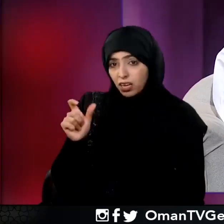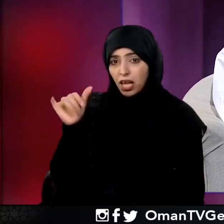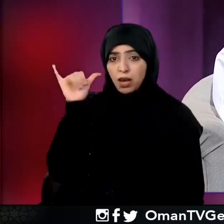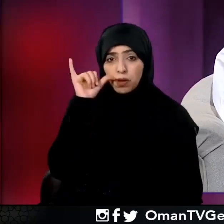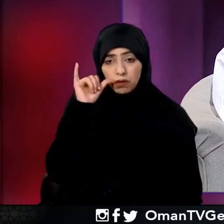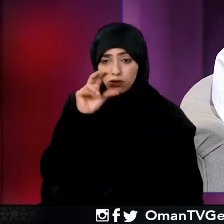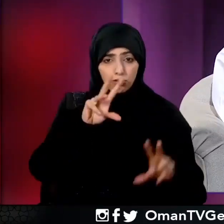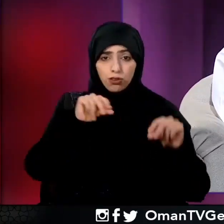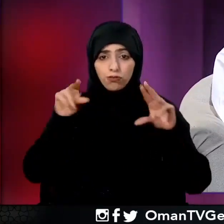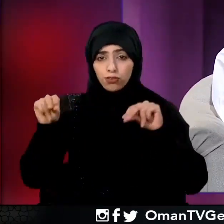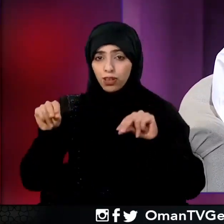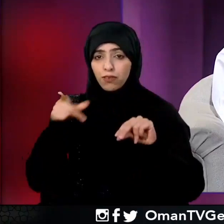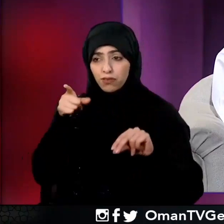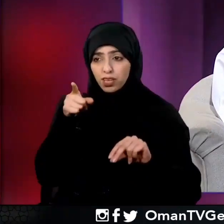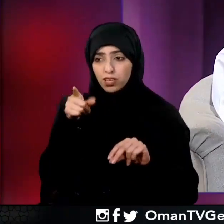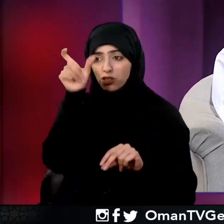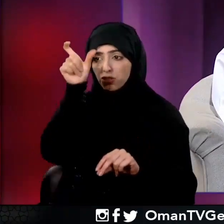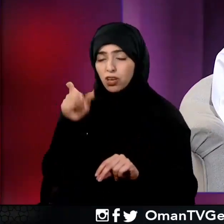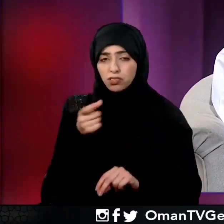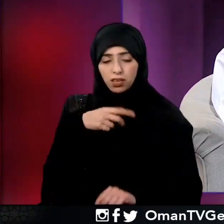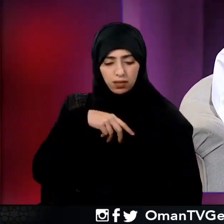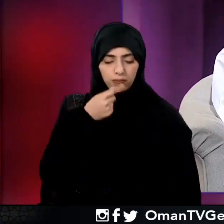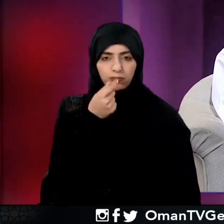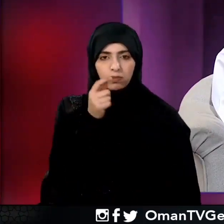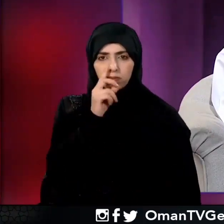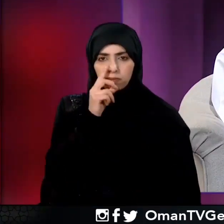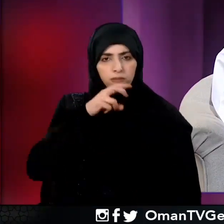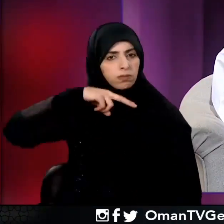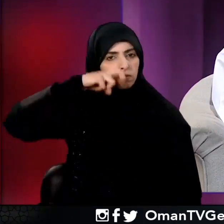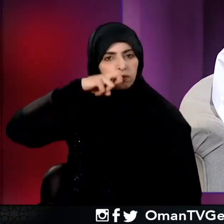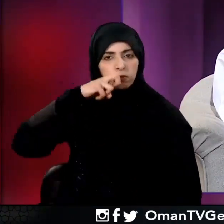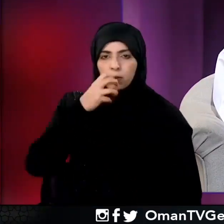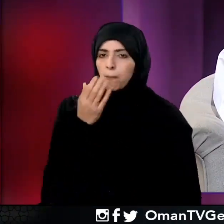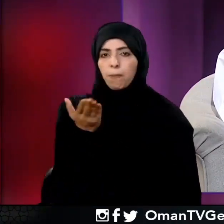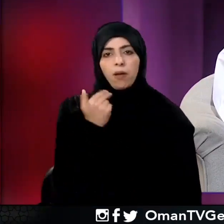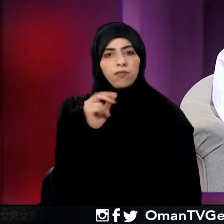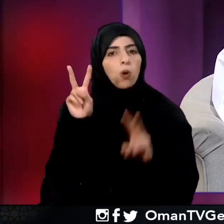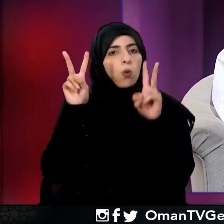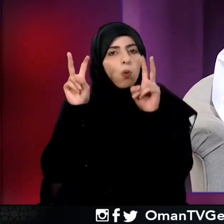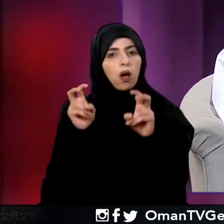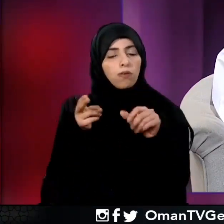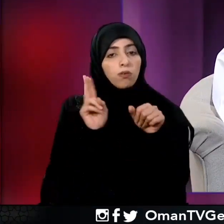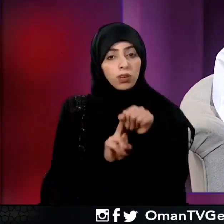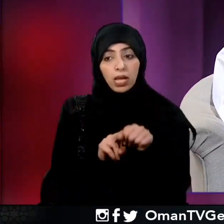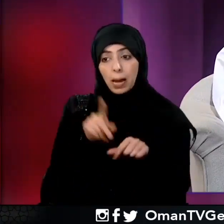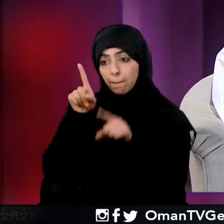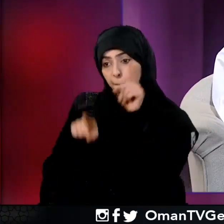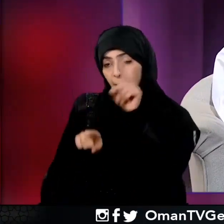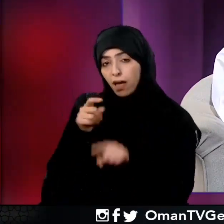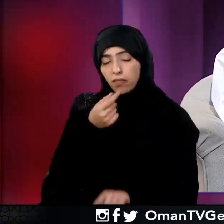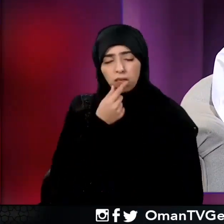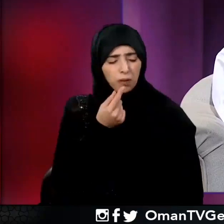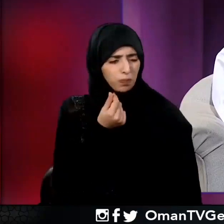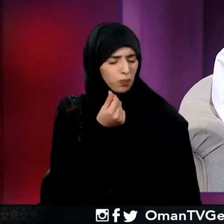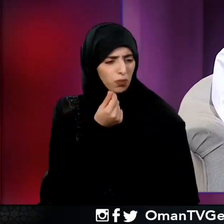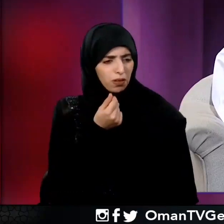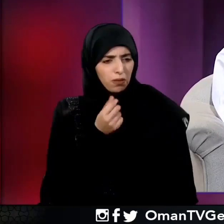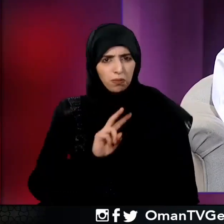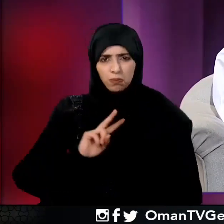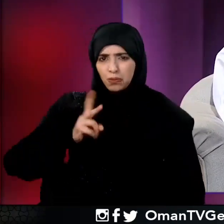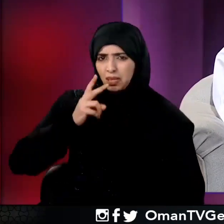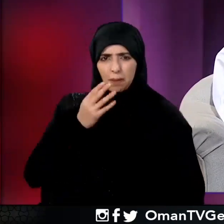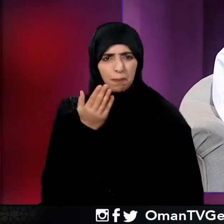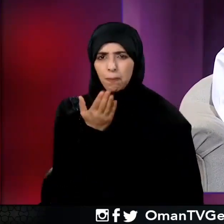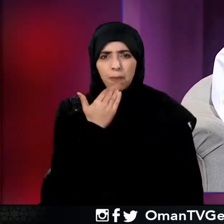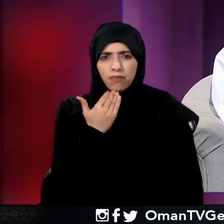أخرى هذه الحالة ظهرت أنه فقدان الشم، وفقدان فقط يجيك المريض عنده فقدان الشم وأيضا تغيير في الذوق،